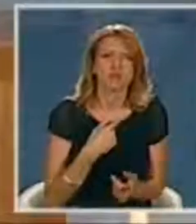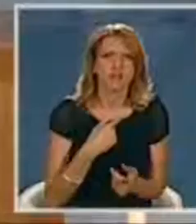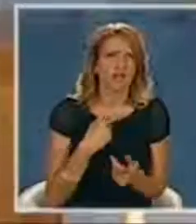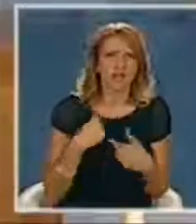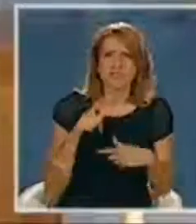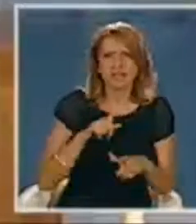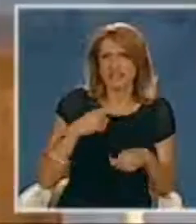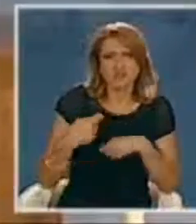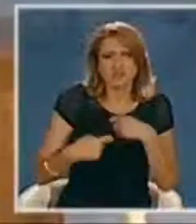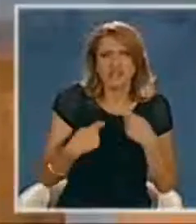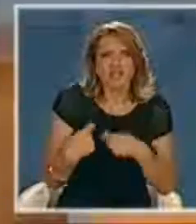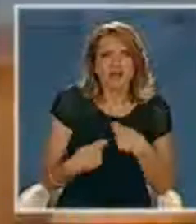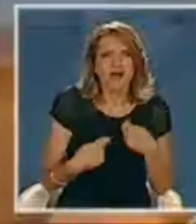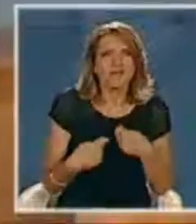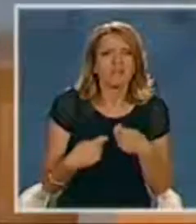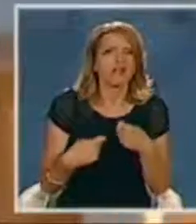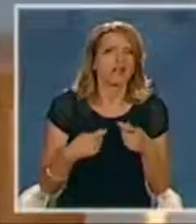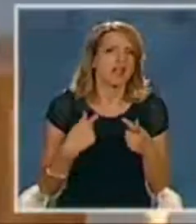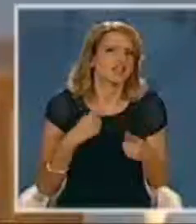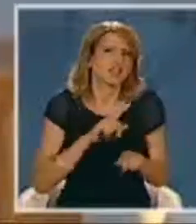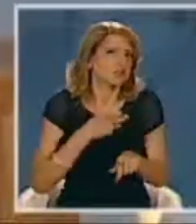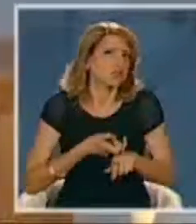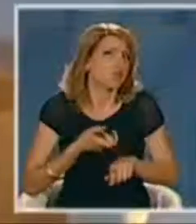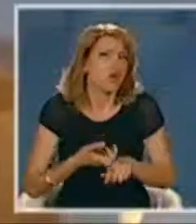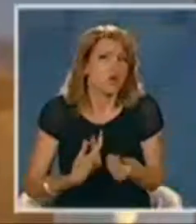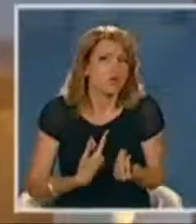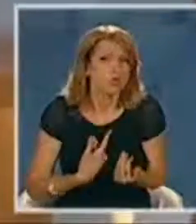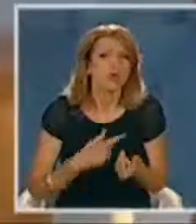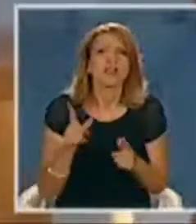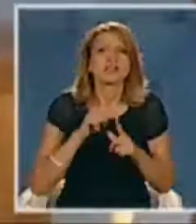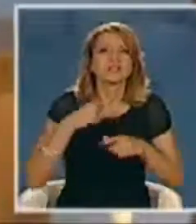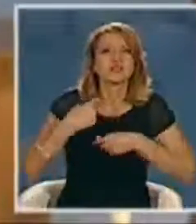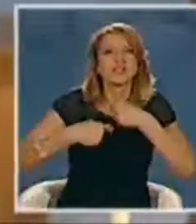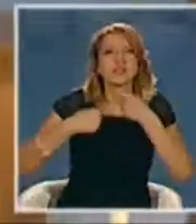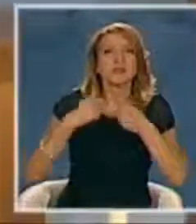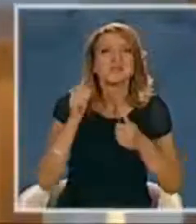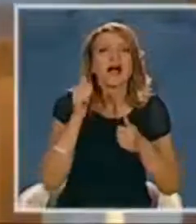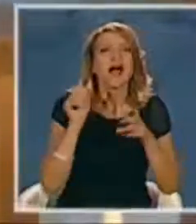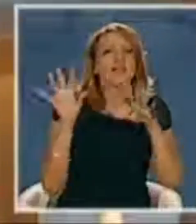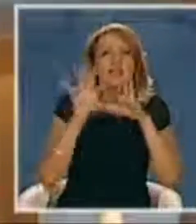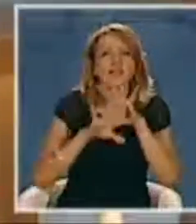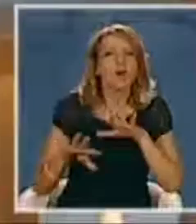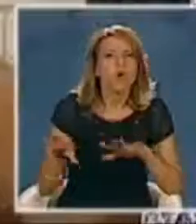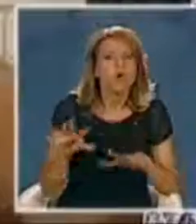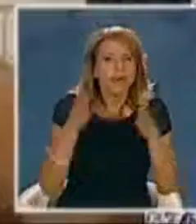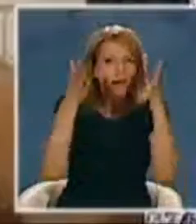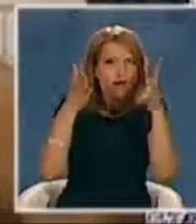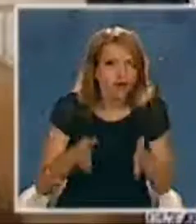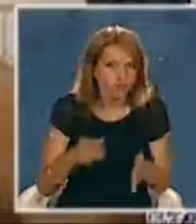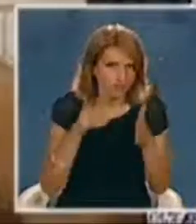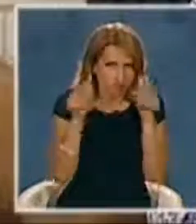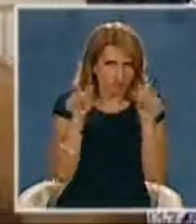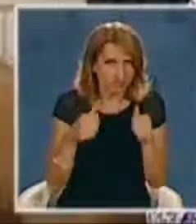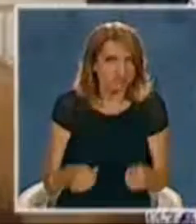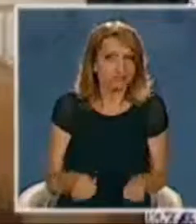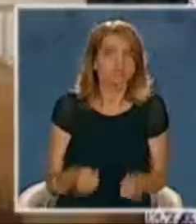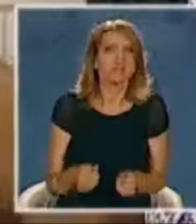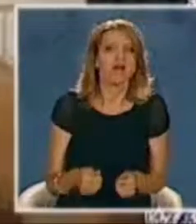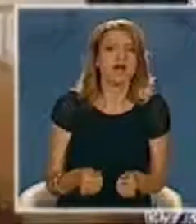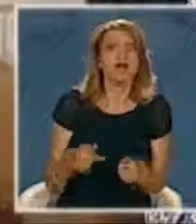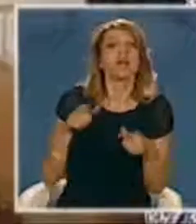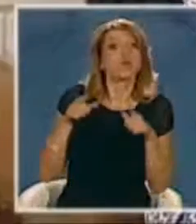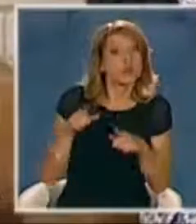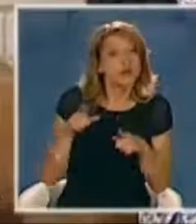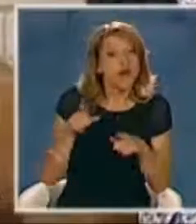се занимавал с анатомия, да знаеш кой на кой влия. Абсолютно, да. След това ще кажа, може би, ако има време за друг случай с една друга жена.